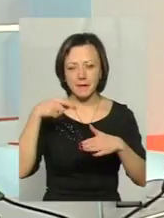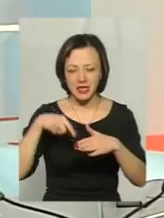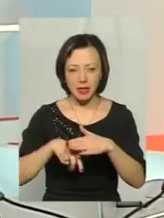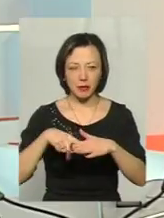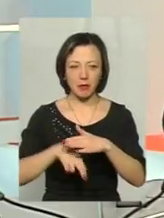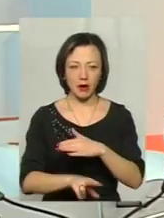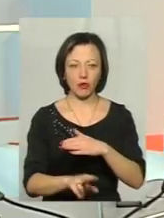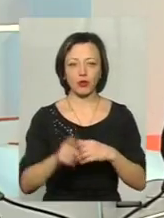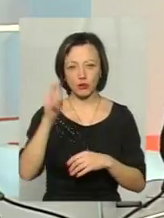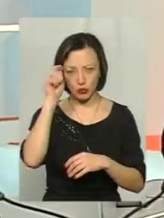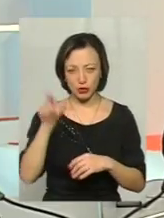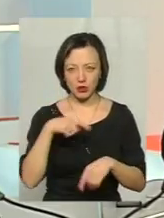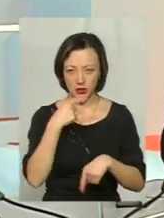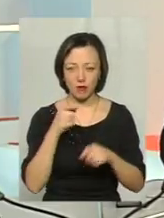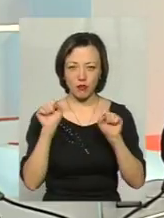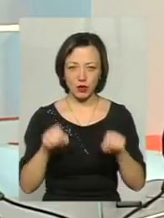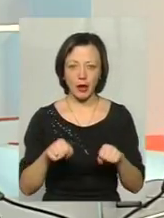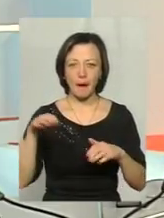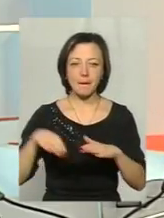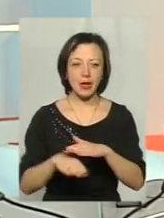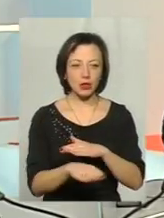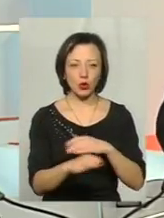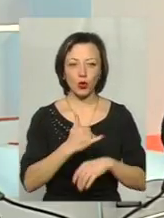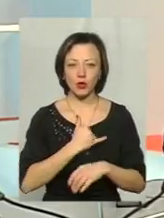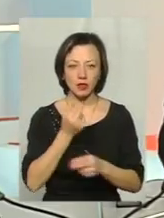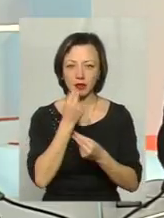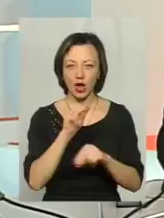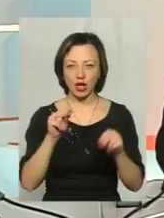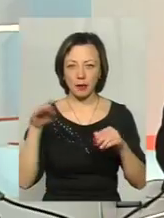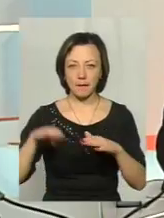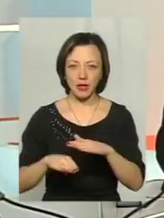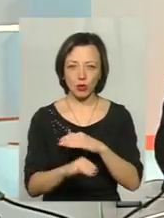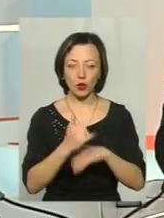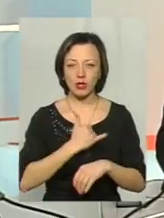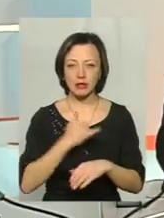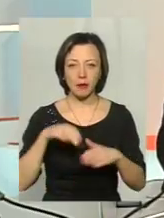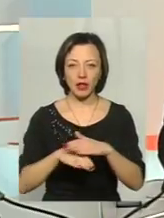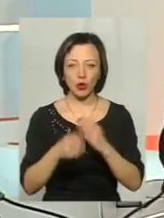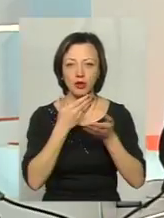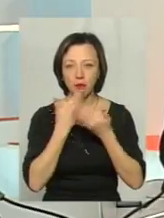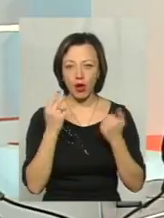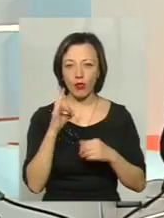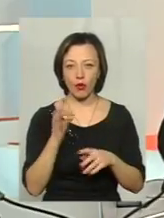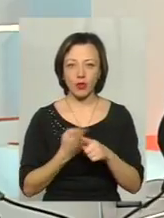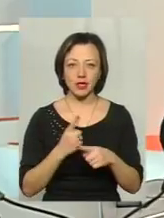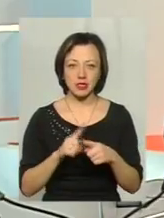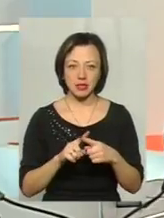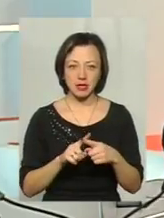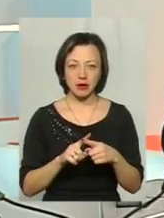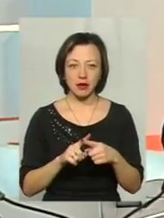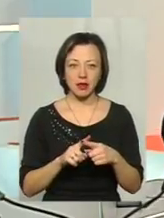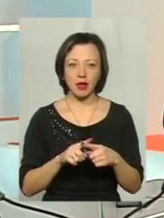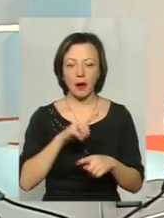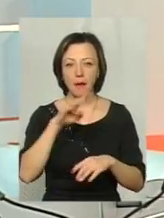переход, от як кажуть, можна. Ну, метро в нас немає, саме краще, звісно, метро. У нас метро немає, але ці